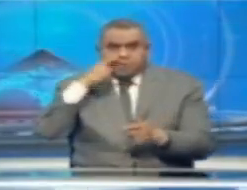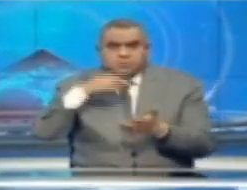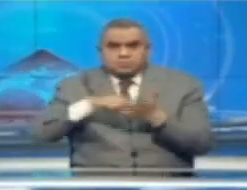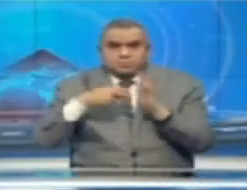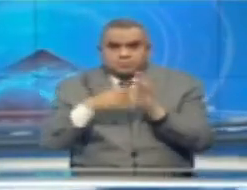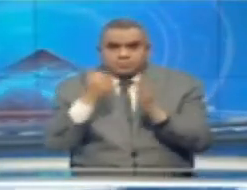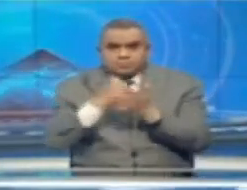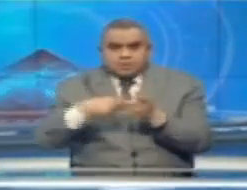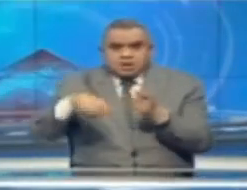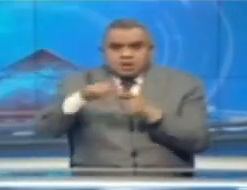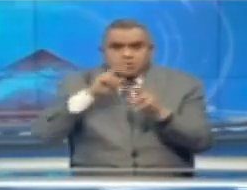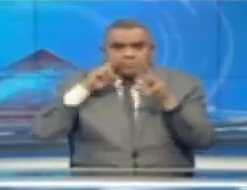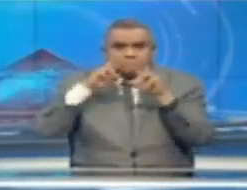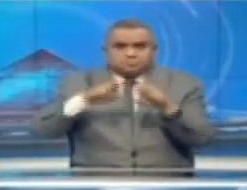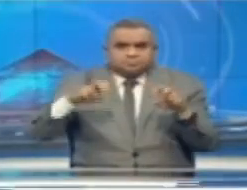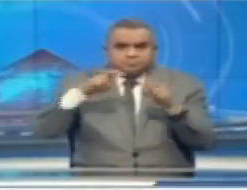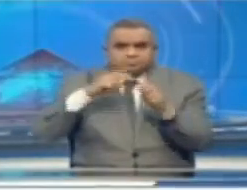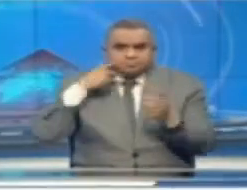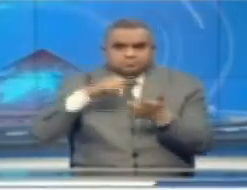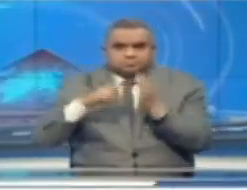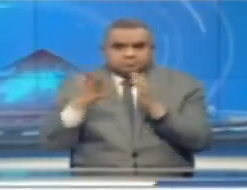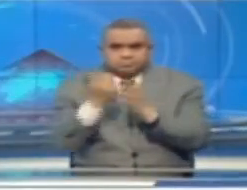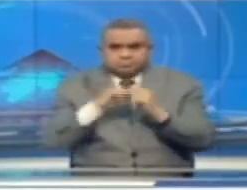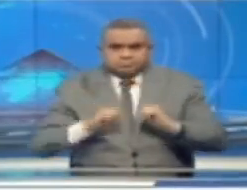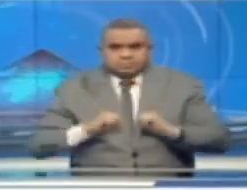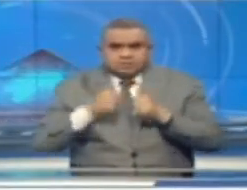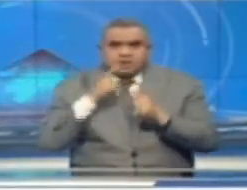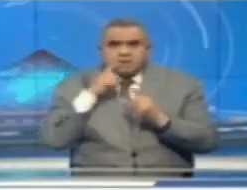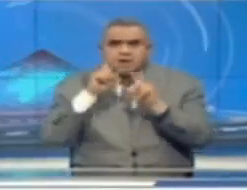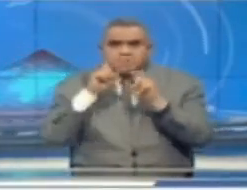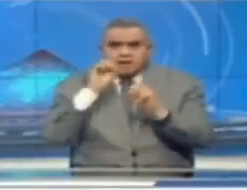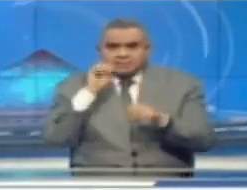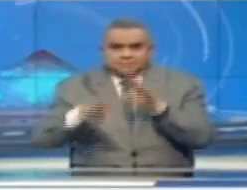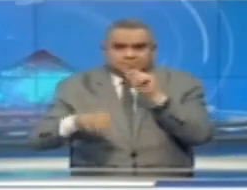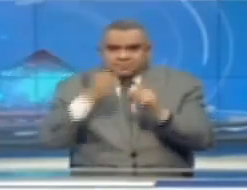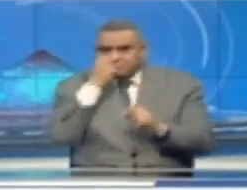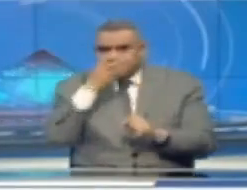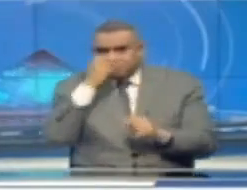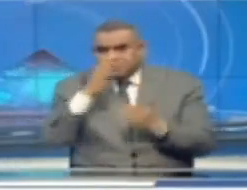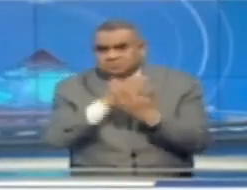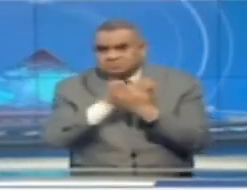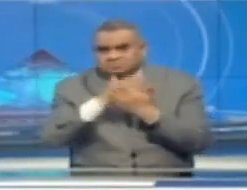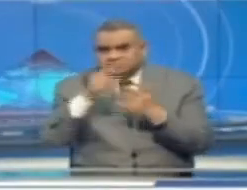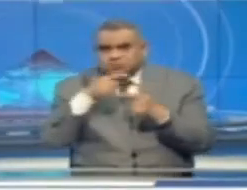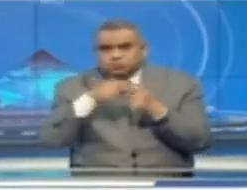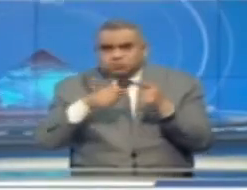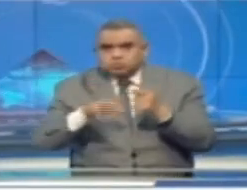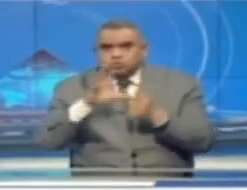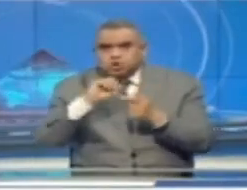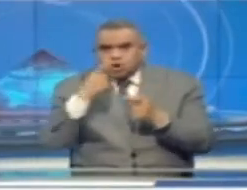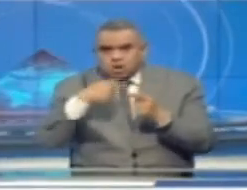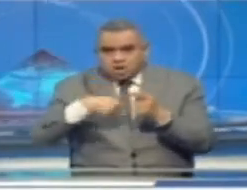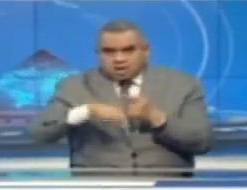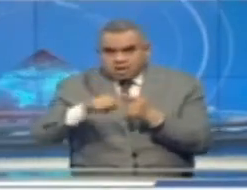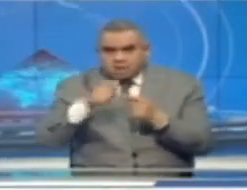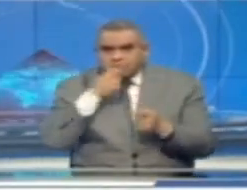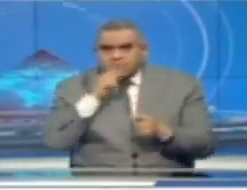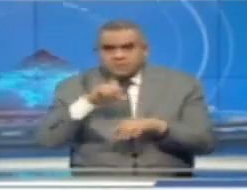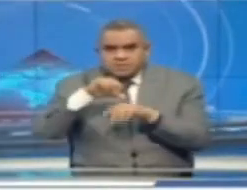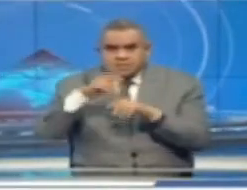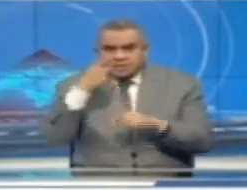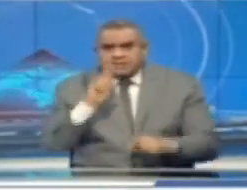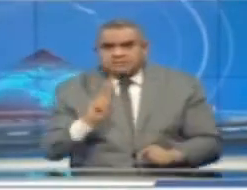للمرور الميداني لمتابعة أنشطة مبادرة رفع مخلفات الترع والمصارف خلال النصف الأول من الشهر الحالي